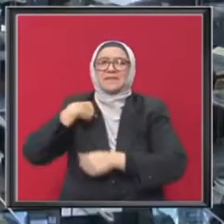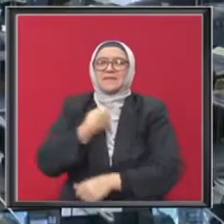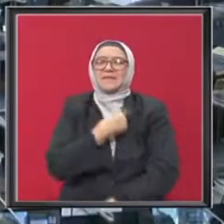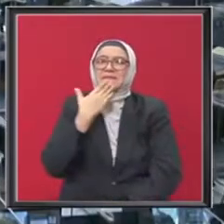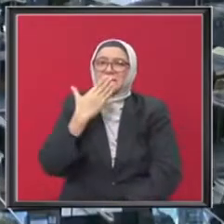cemetery